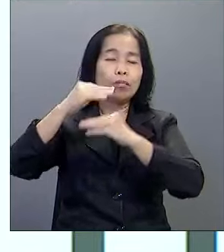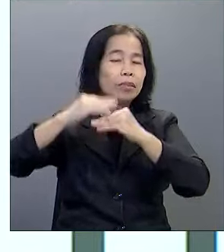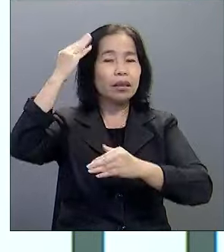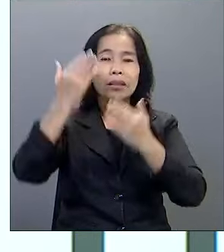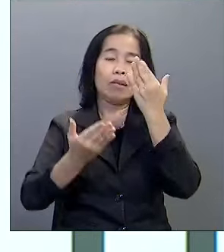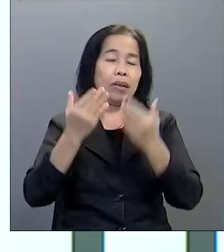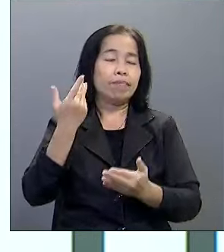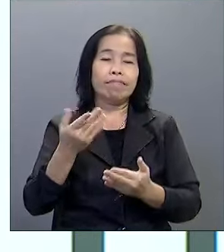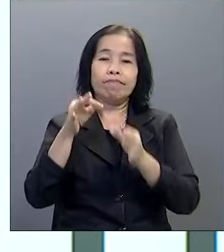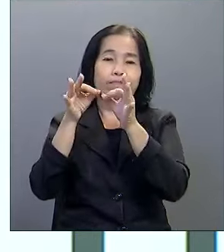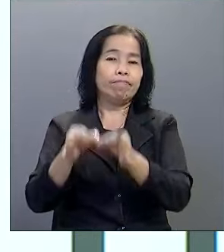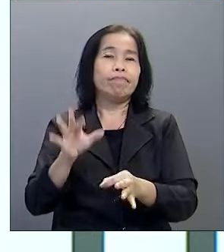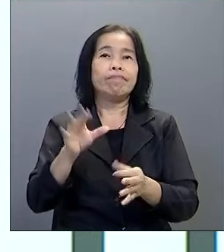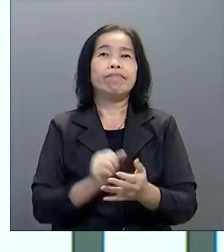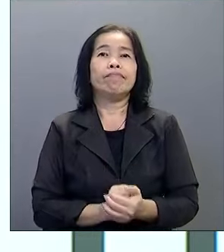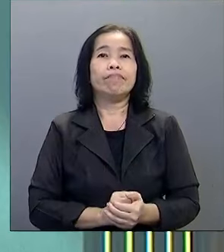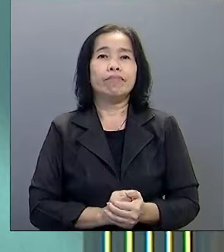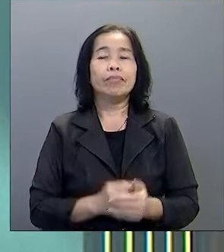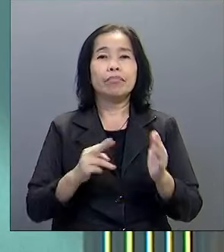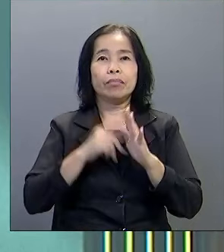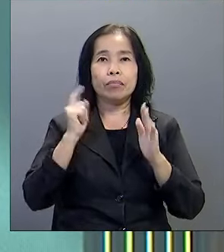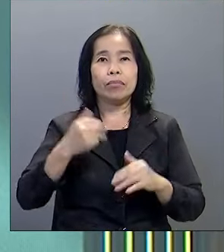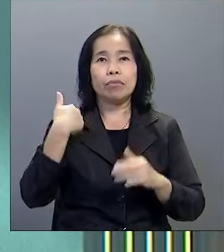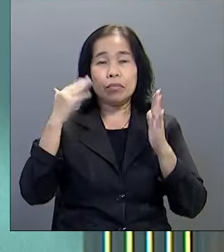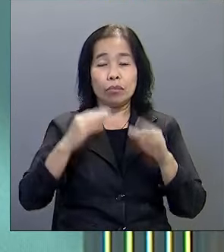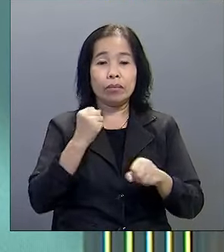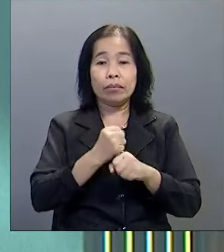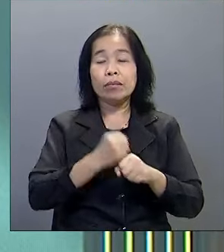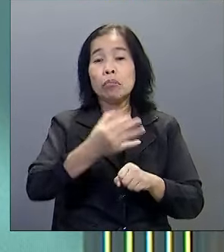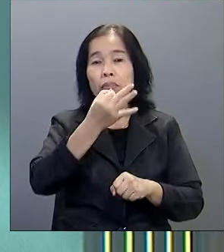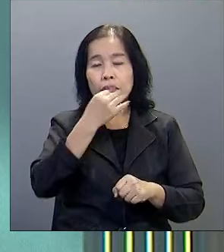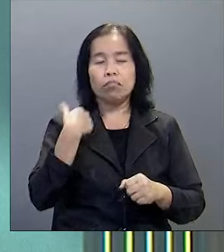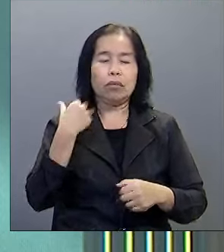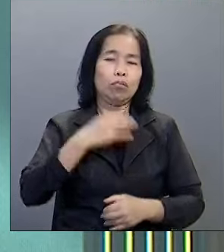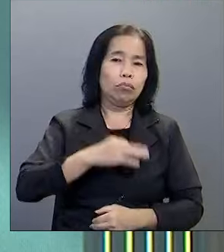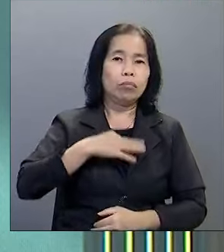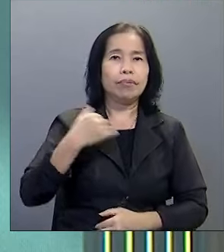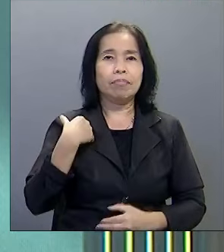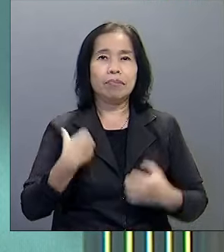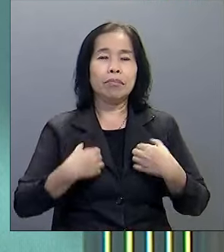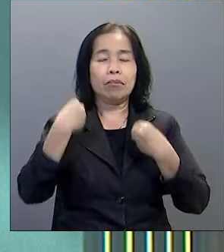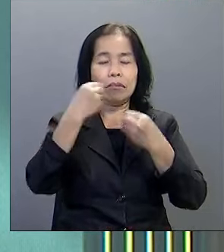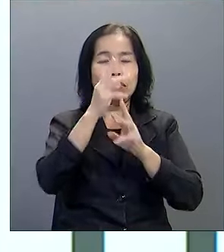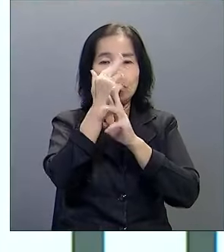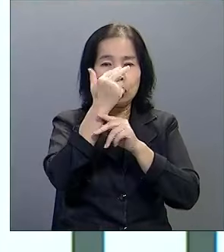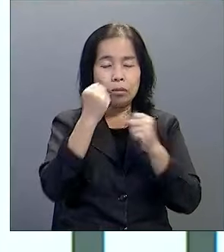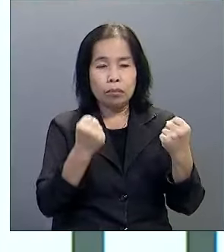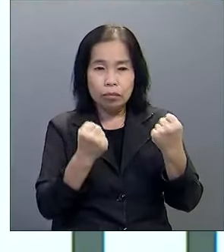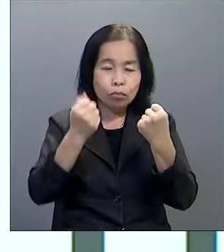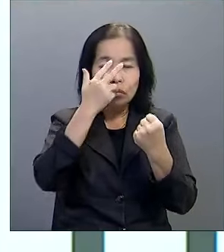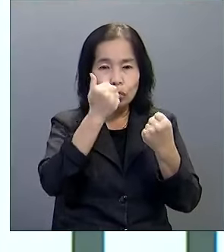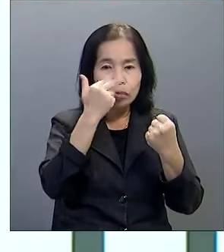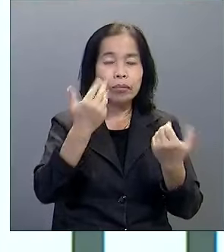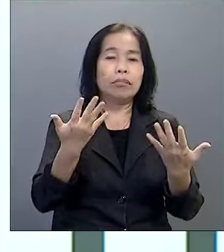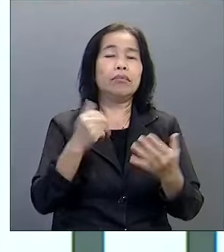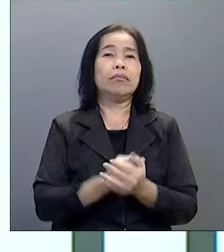หัไป ซ่คื ไม่ใช่นะถ้าเปคนทประกอบอาชีพัี้จะทำใหเขารู้สกวาเขาต้องเรามดระวงในการเพมจะเสยเวลาในการอบรม เหอยอะไร